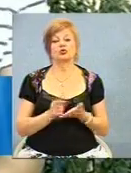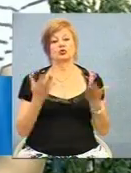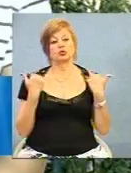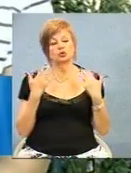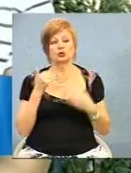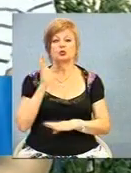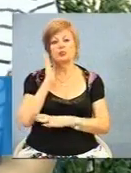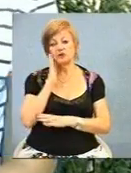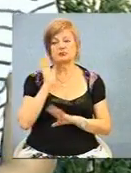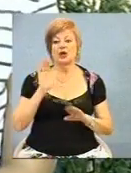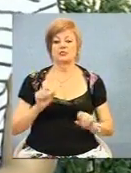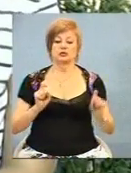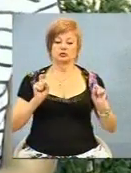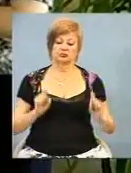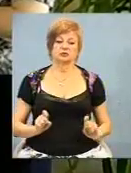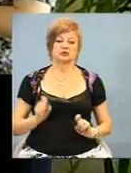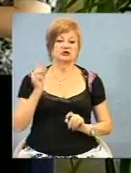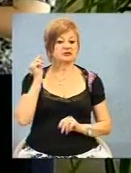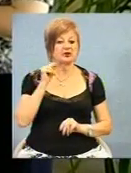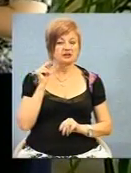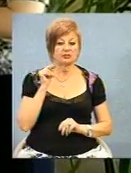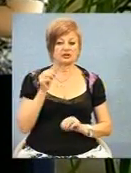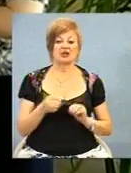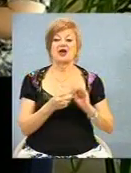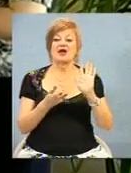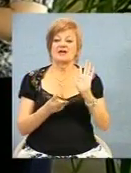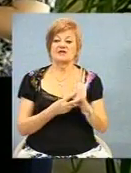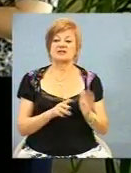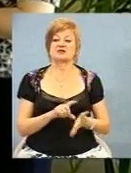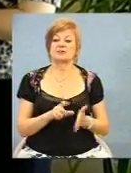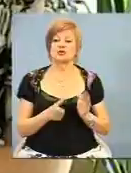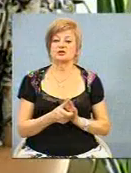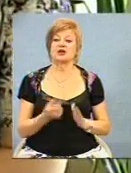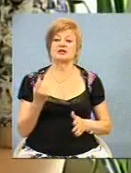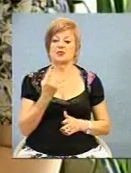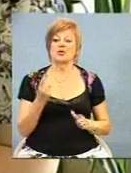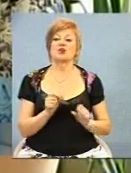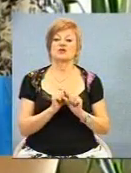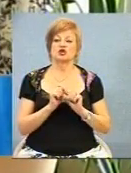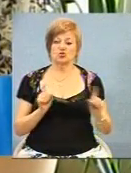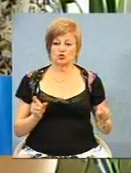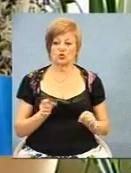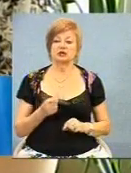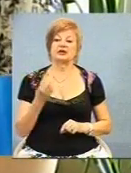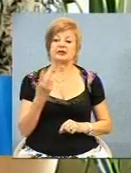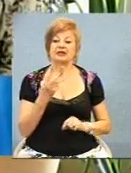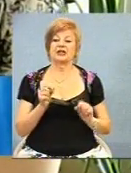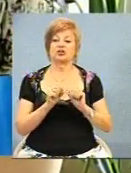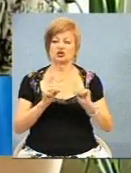поспати, а потім сидіти спокійно займатися. 18 класів першої школи і 15 класів третьої